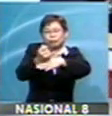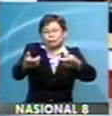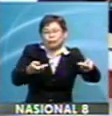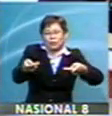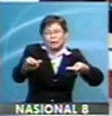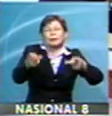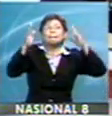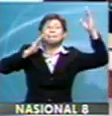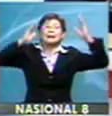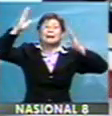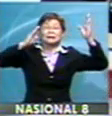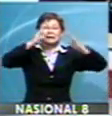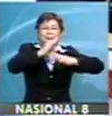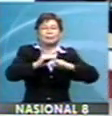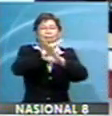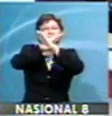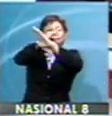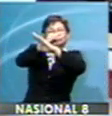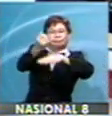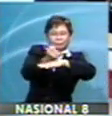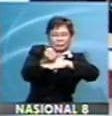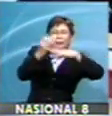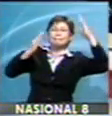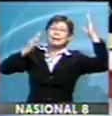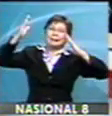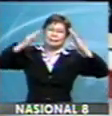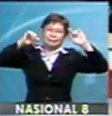automotif negara dan melindungi industri